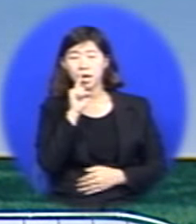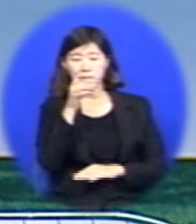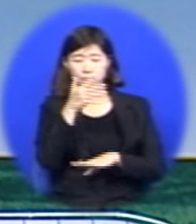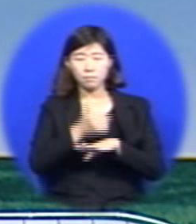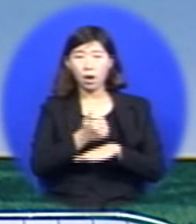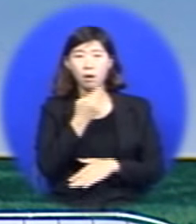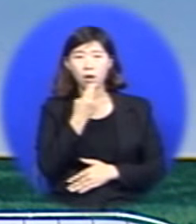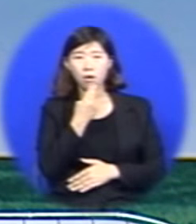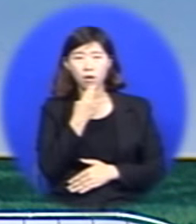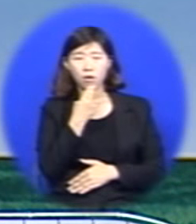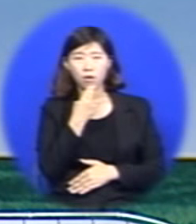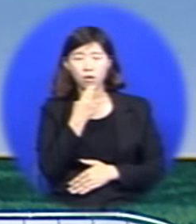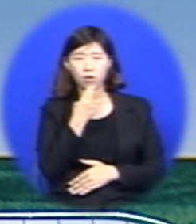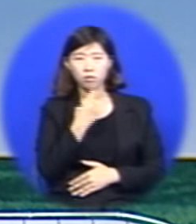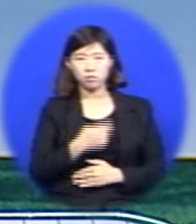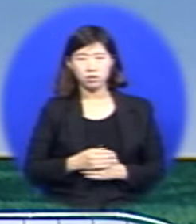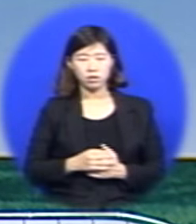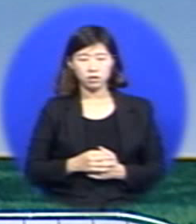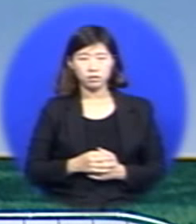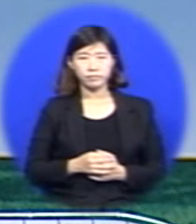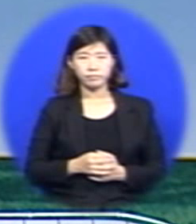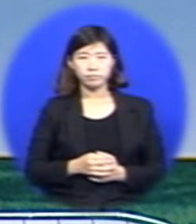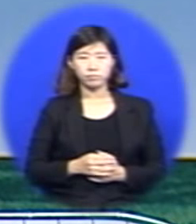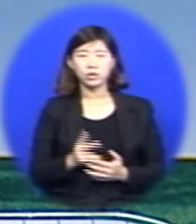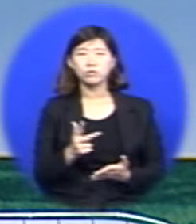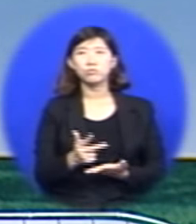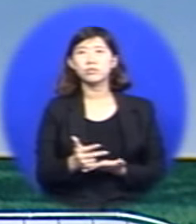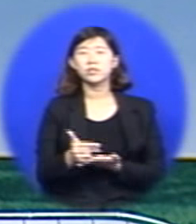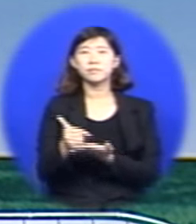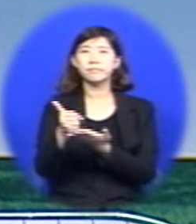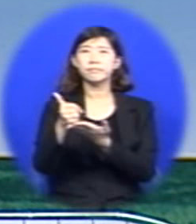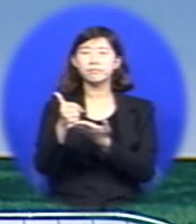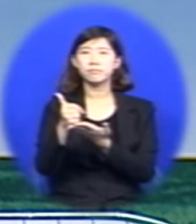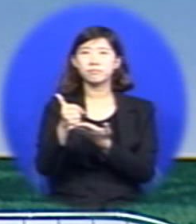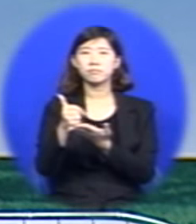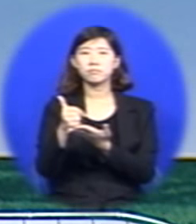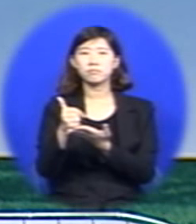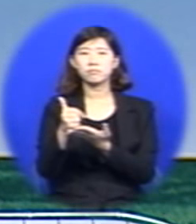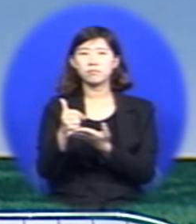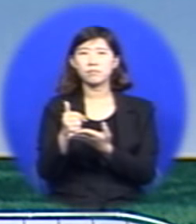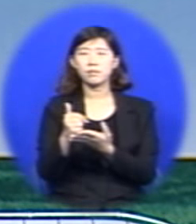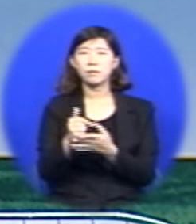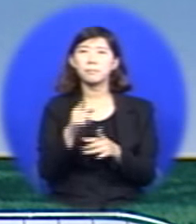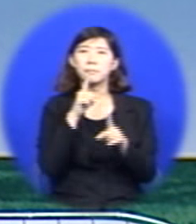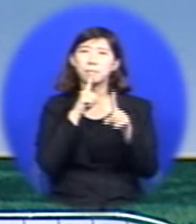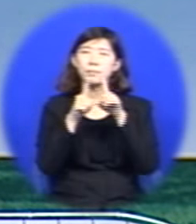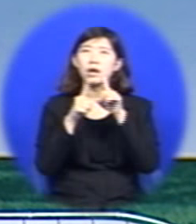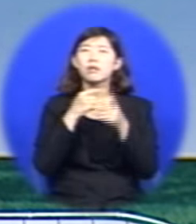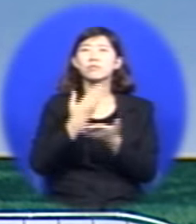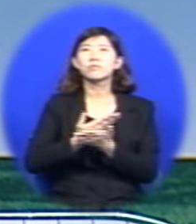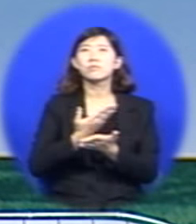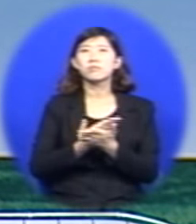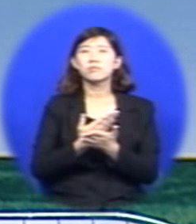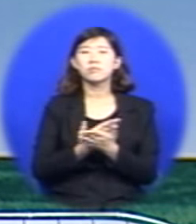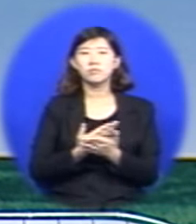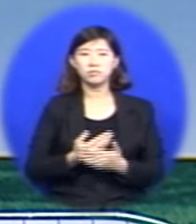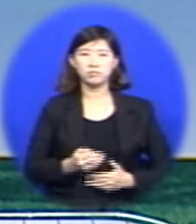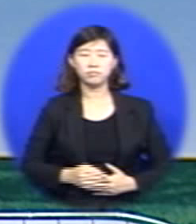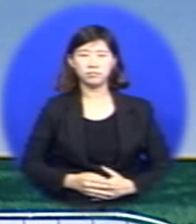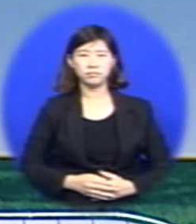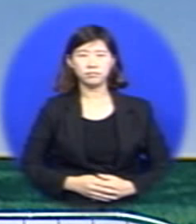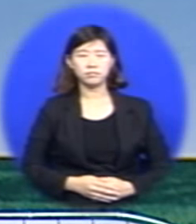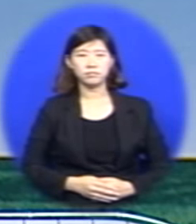그리고는 마지막으로 한 줄을 쓰셨습니다. 주님, 한 말씀이라도 해주세요.